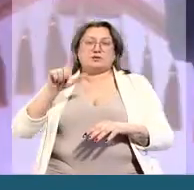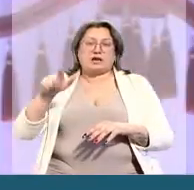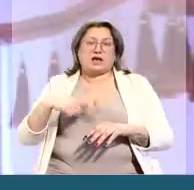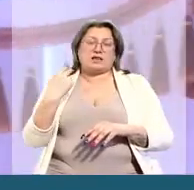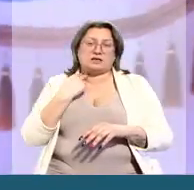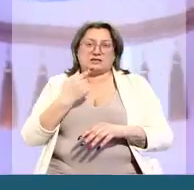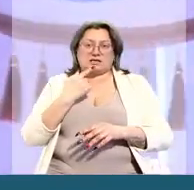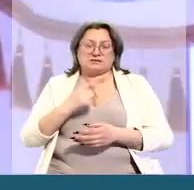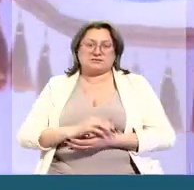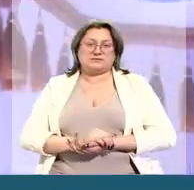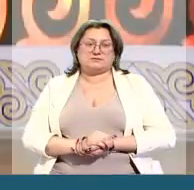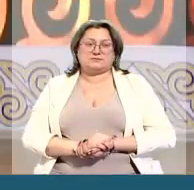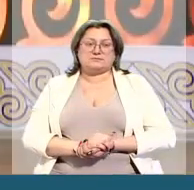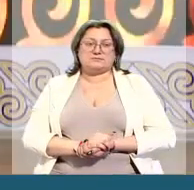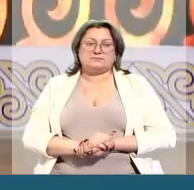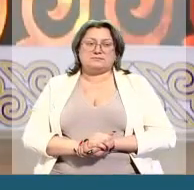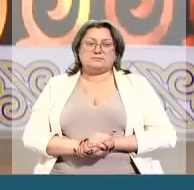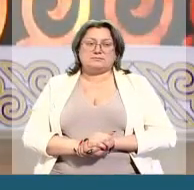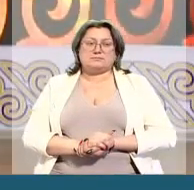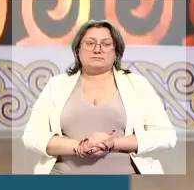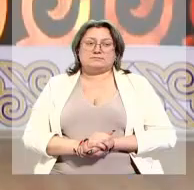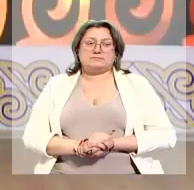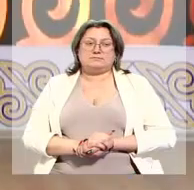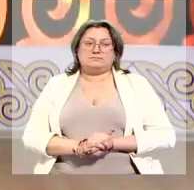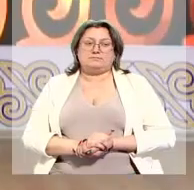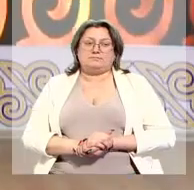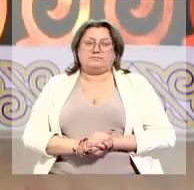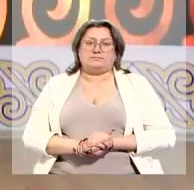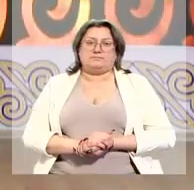ағылшын тілдерінде әндер шырқайды. Қазіргі таңда